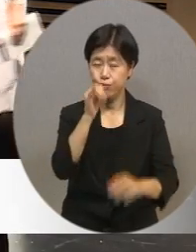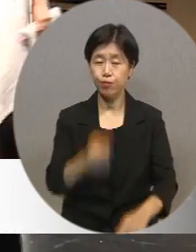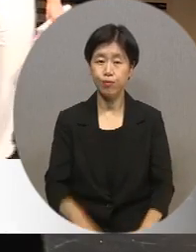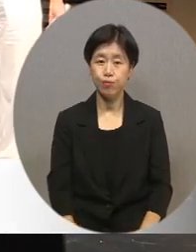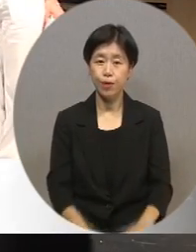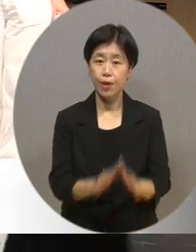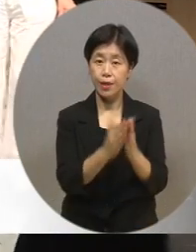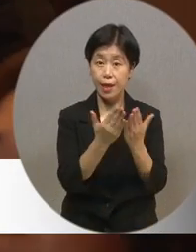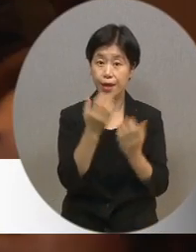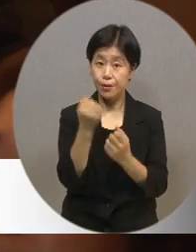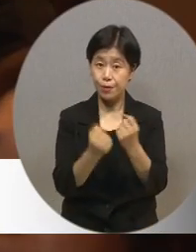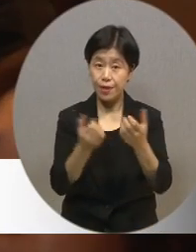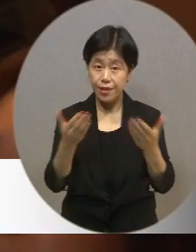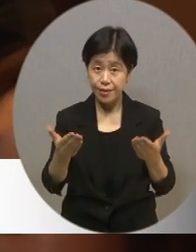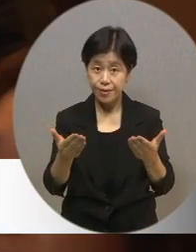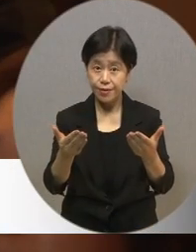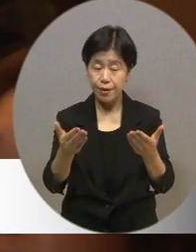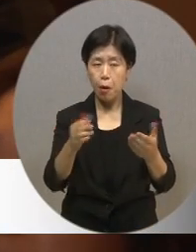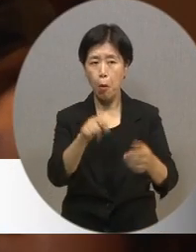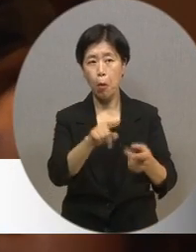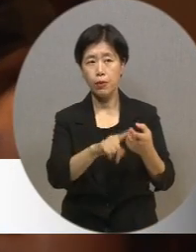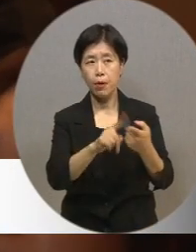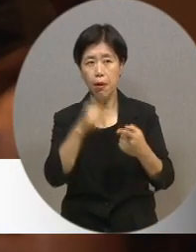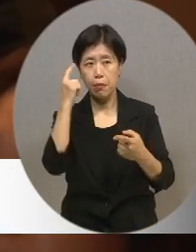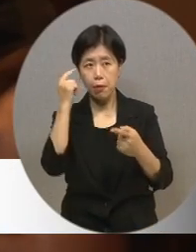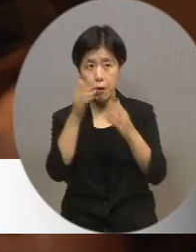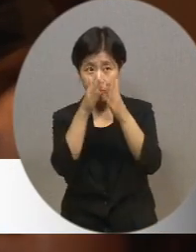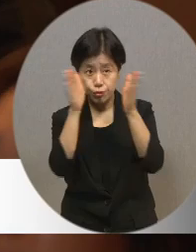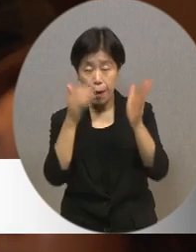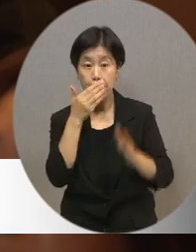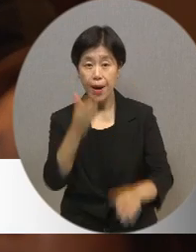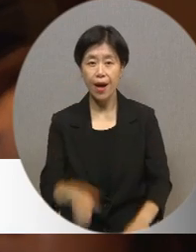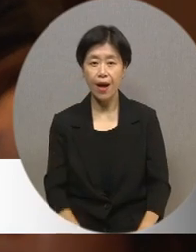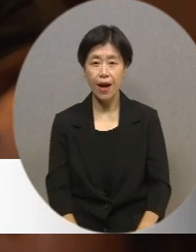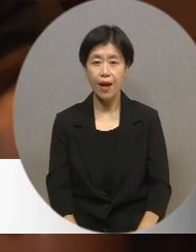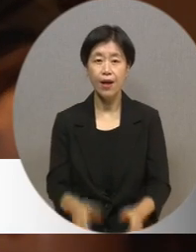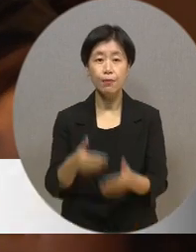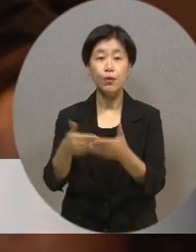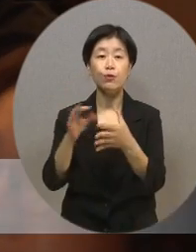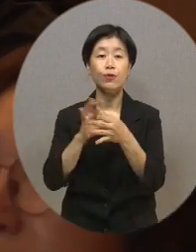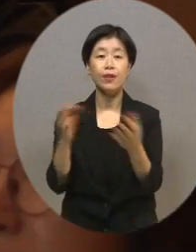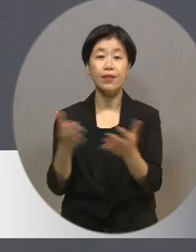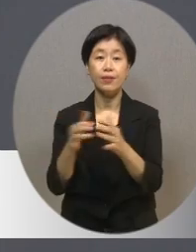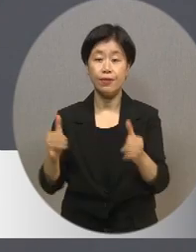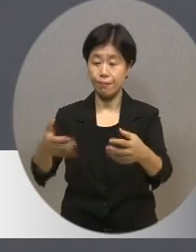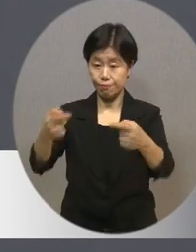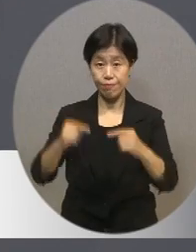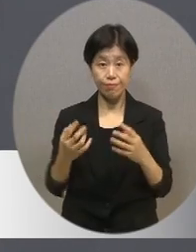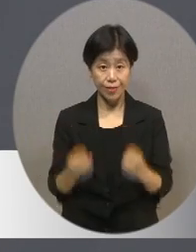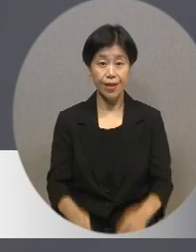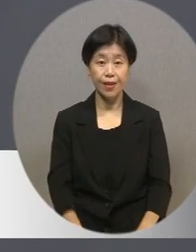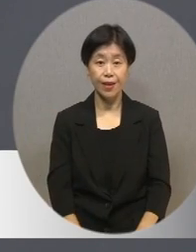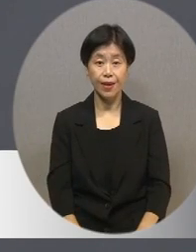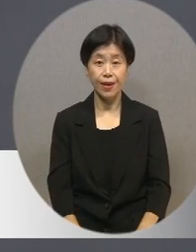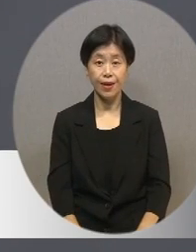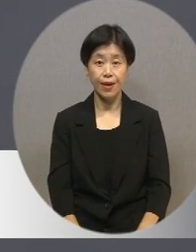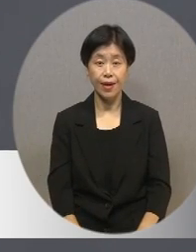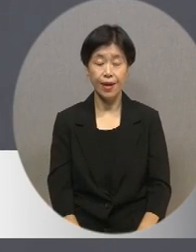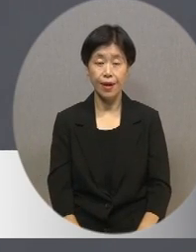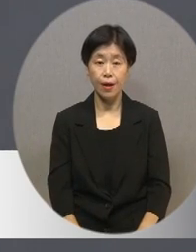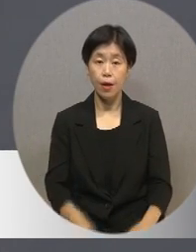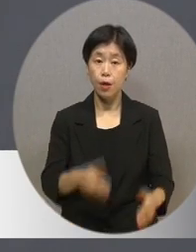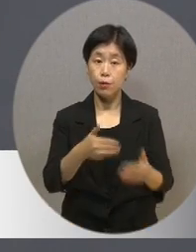내용에 대한 이해를 넓힐 수 있는 시간으로 다양한 미술계 종사자들이 참석했습니다. 어떻게